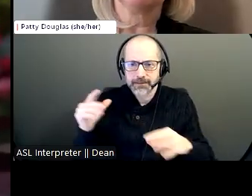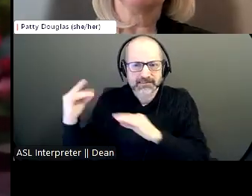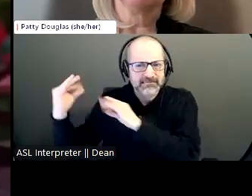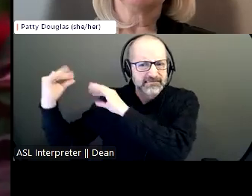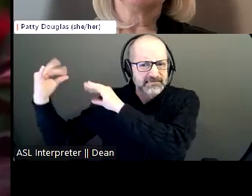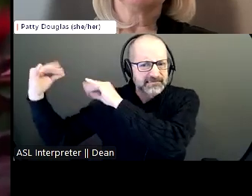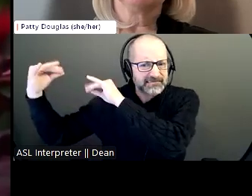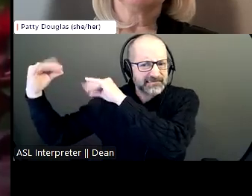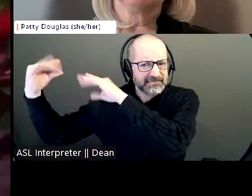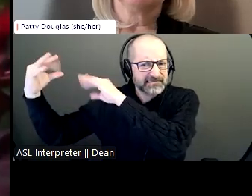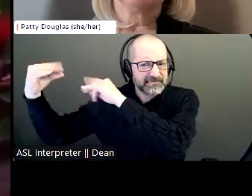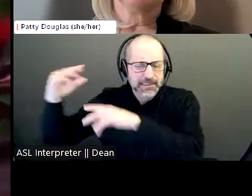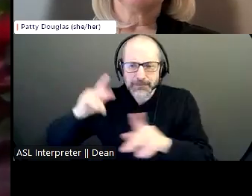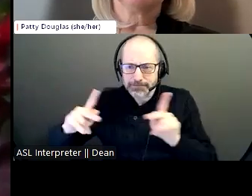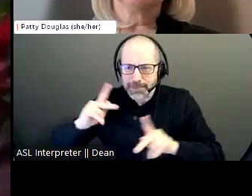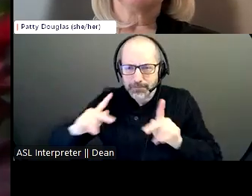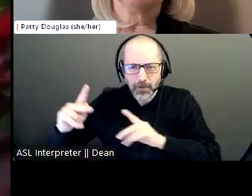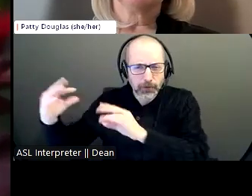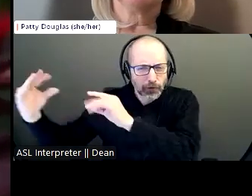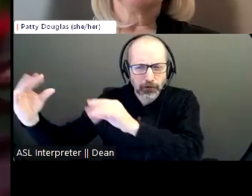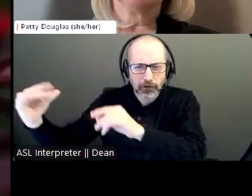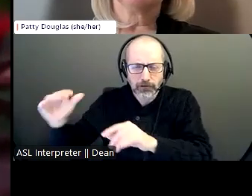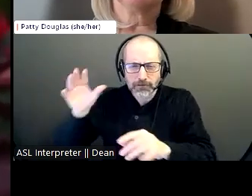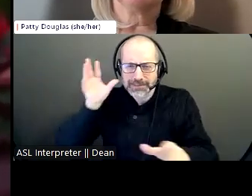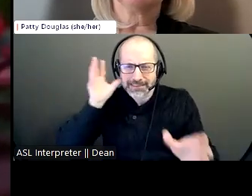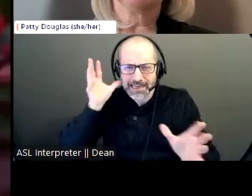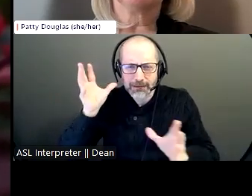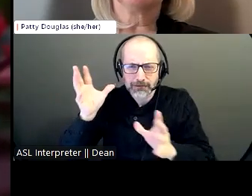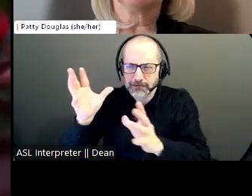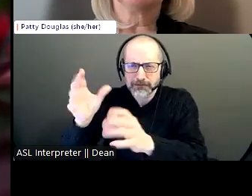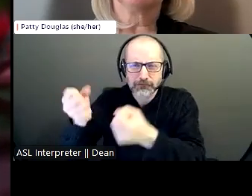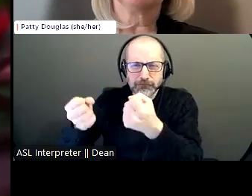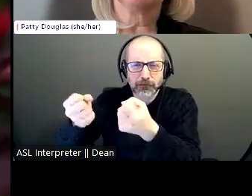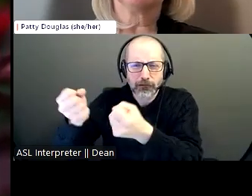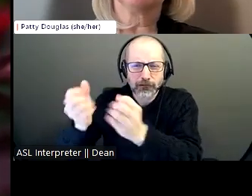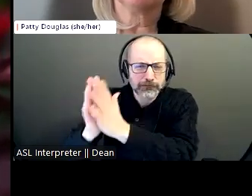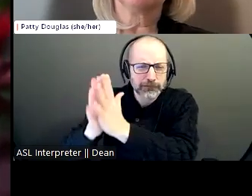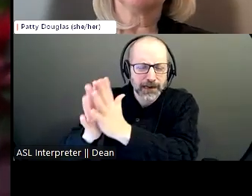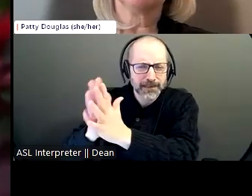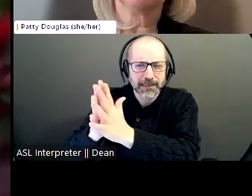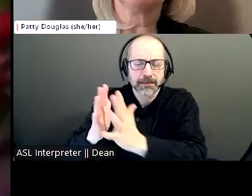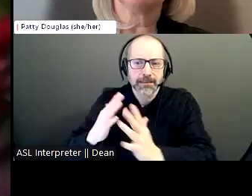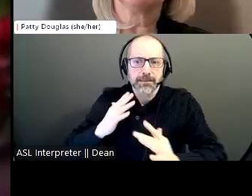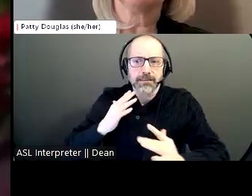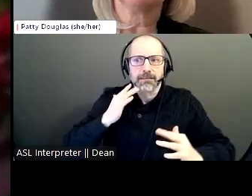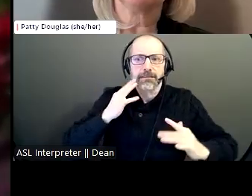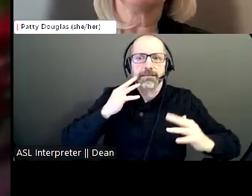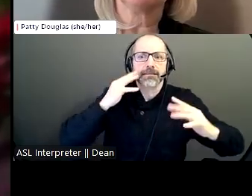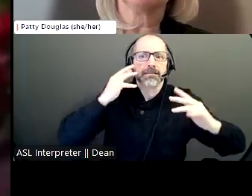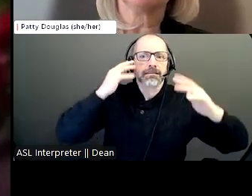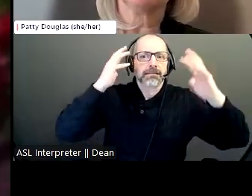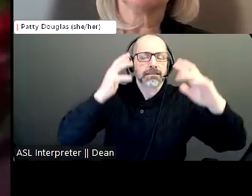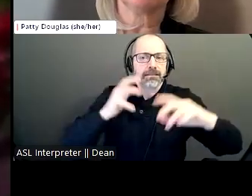en raison des sounds, gens qui sont autour de traffic. moi, des bruits, It's all de la overwhelming circulation. sometimes. Parfois,